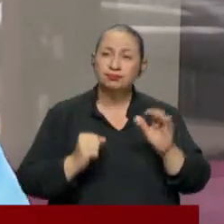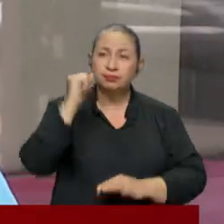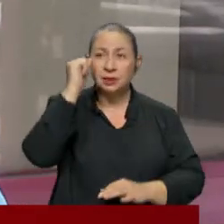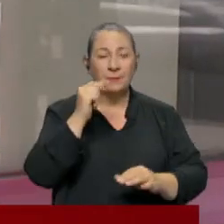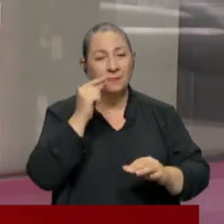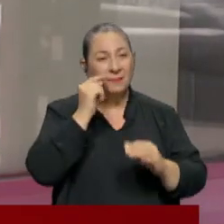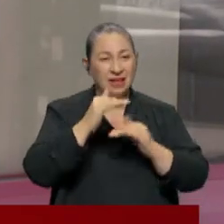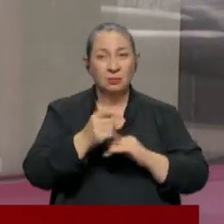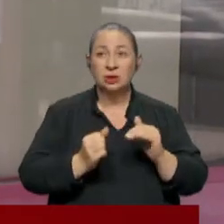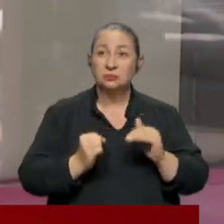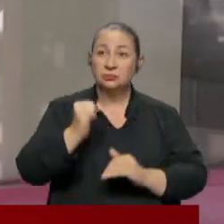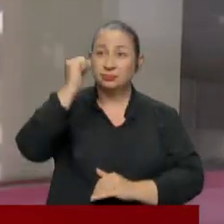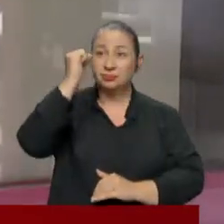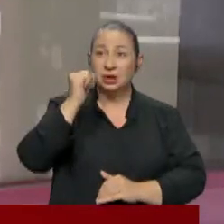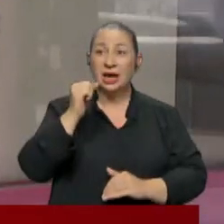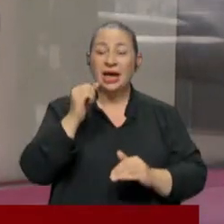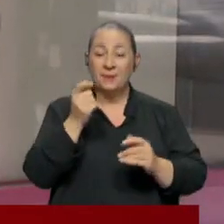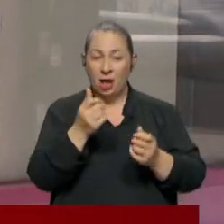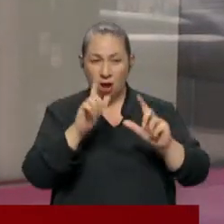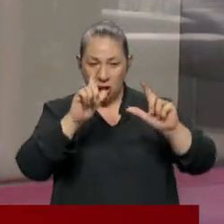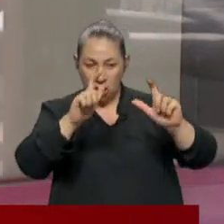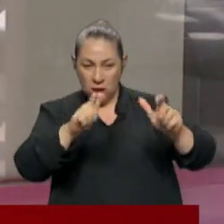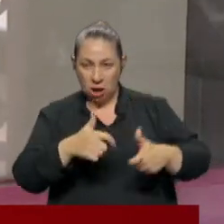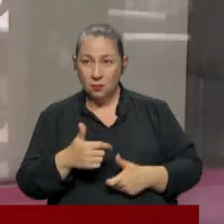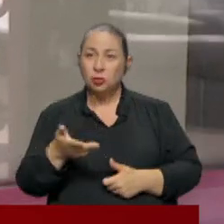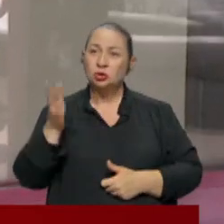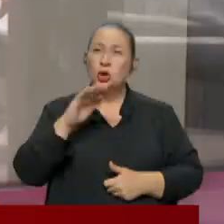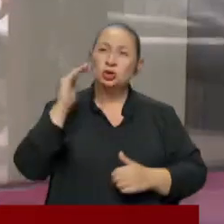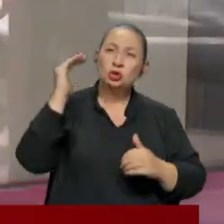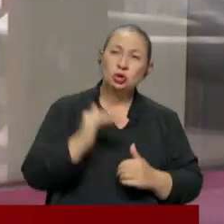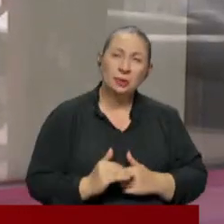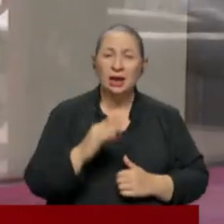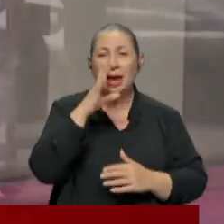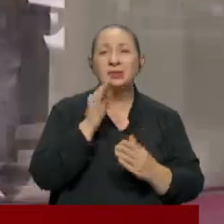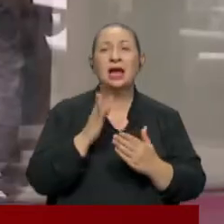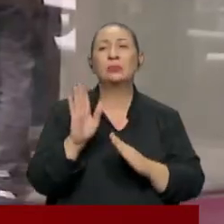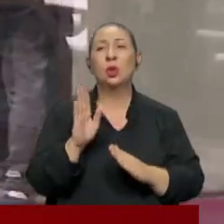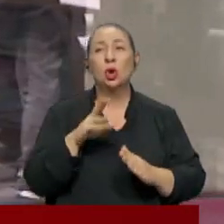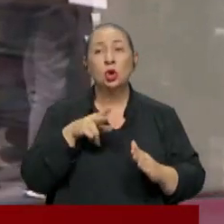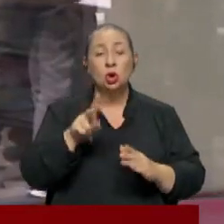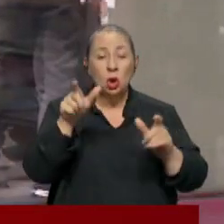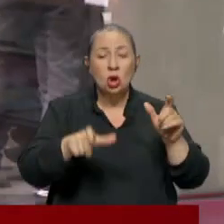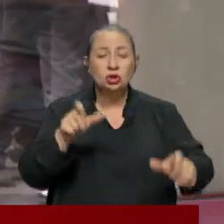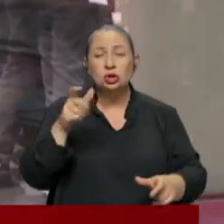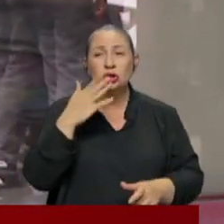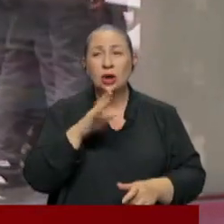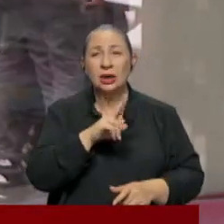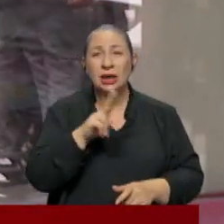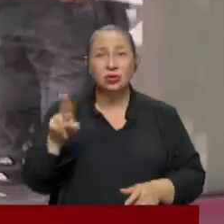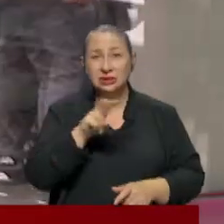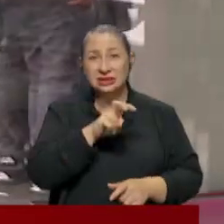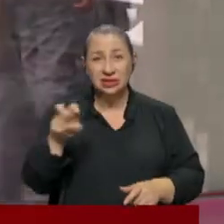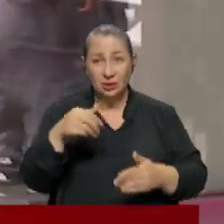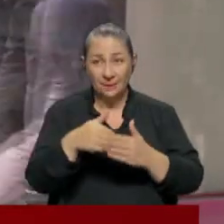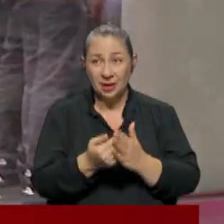başında millet giderken yükseltelim, kasaya para insin. Sonra düşürelim, nasılsa kimse gitmiyor. Yolcu yok. 700 liralık,